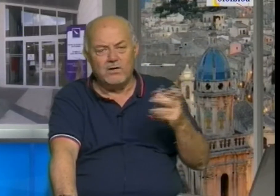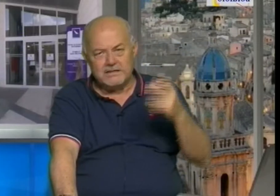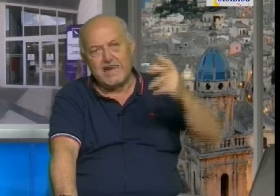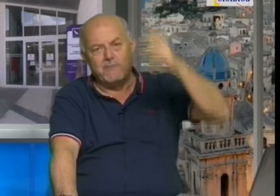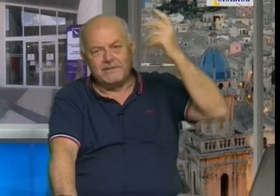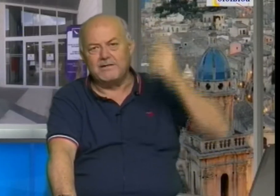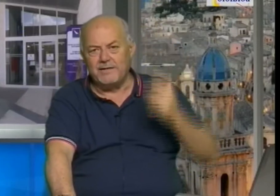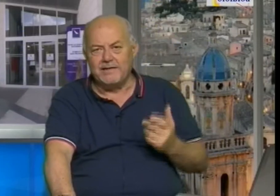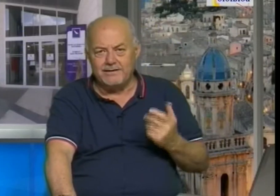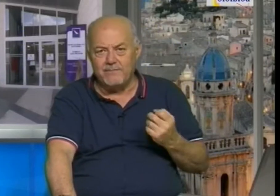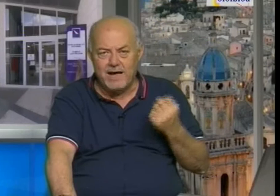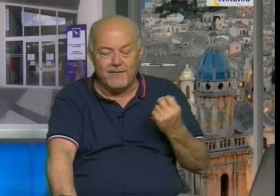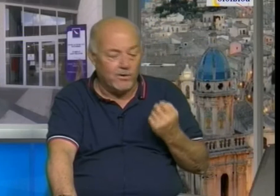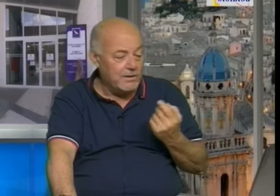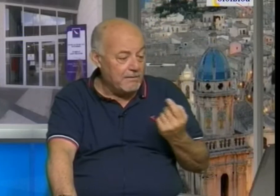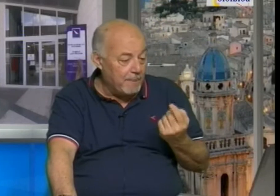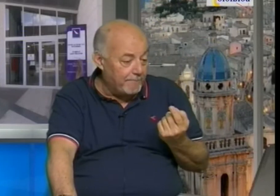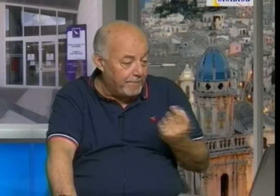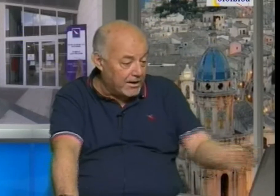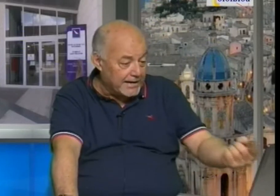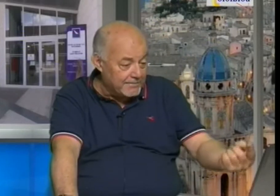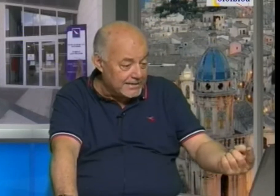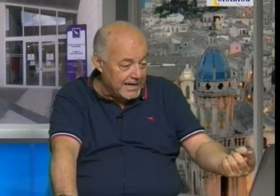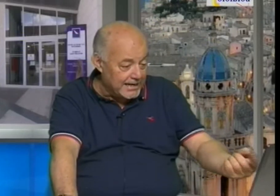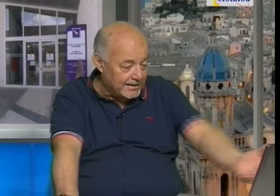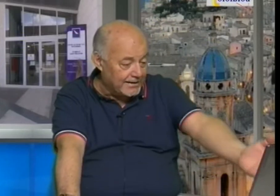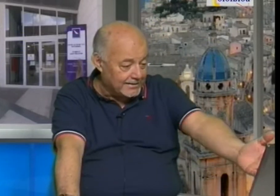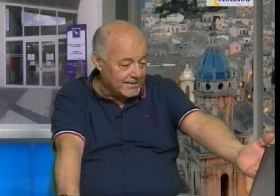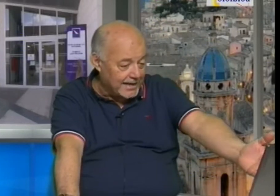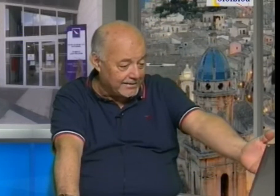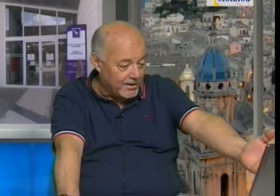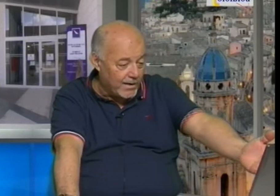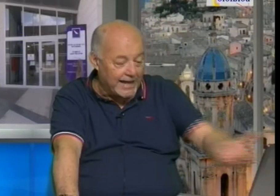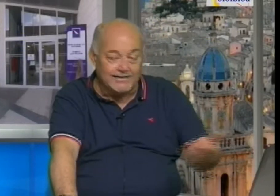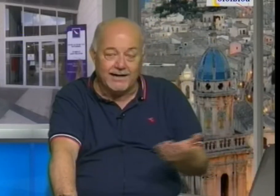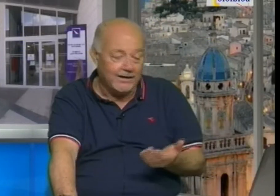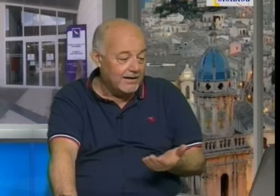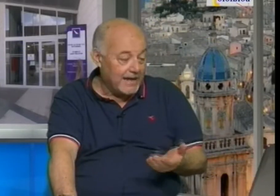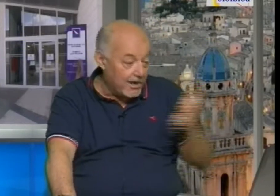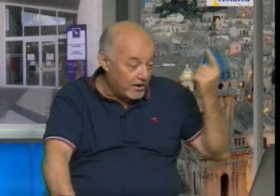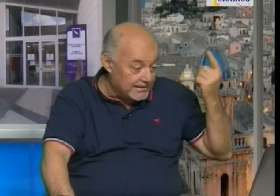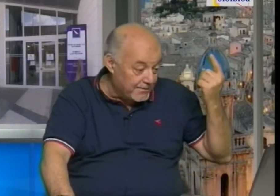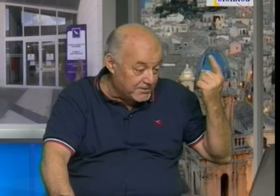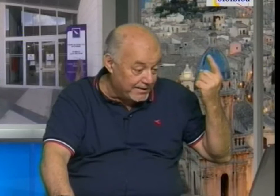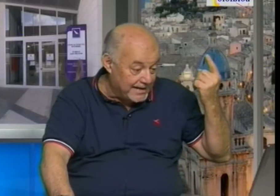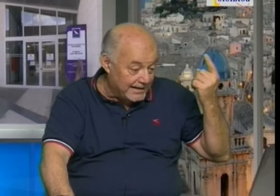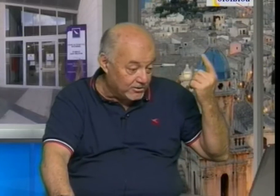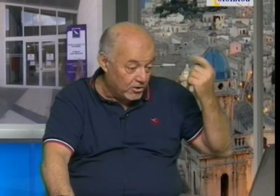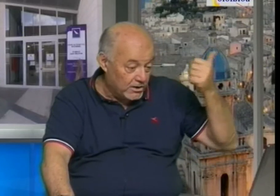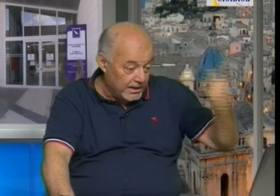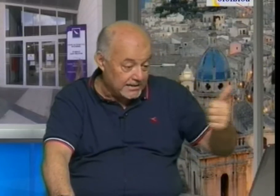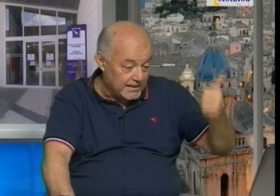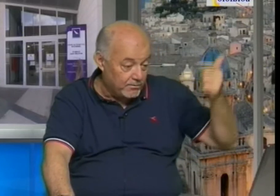divertiamo, sai quanti dipendenti abbiamo? Ma porca miseria, 37, 40, e ancora stiamo